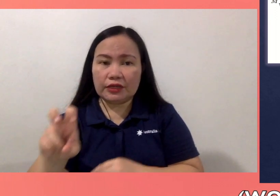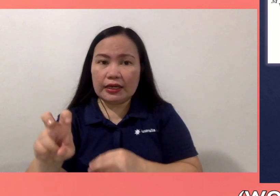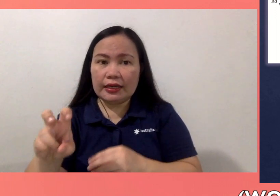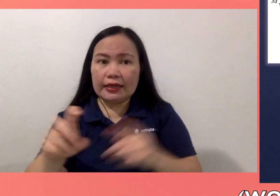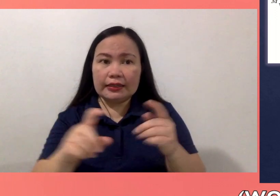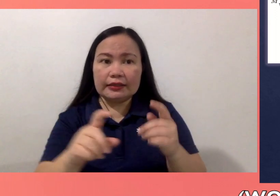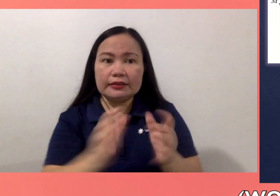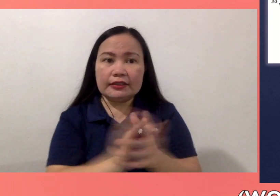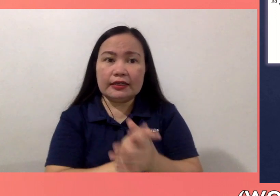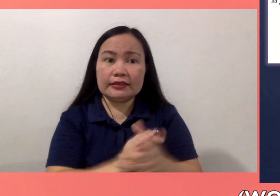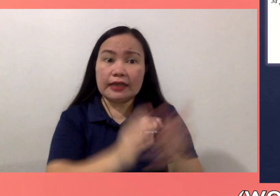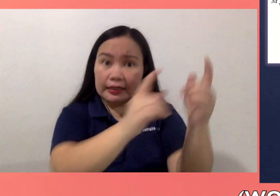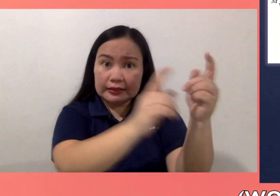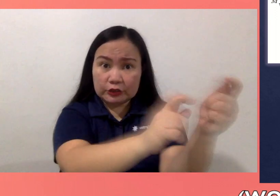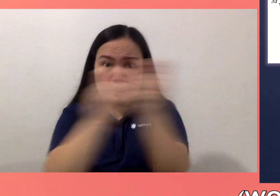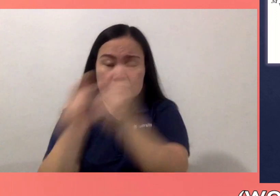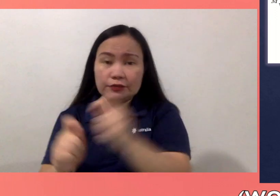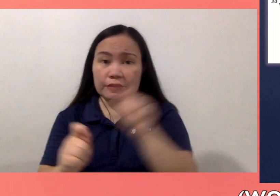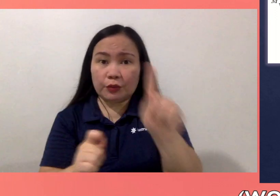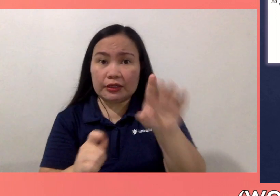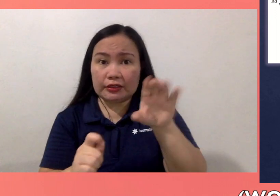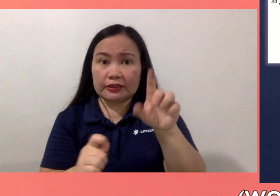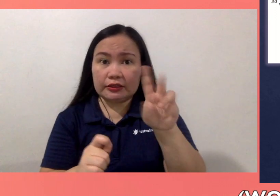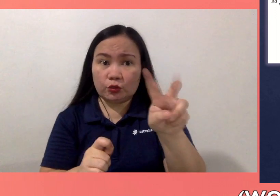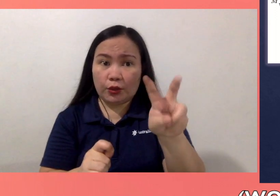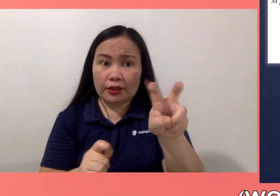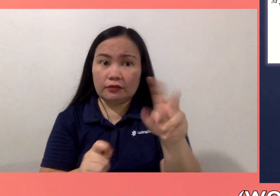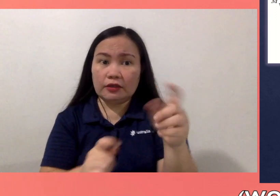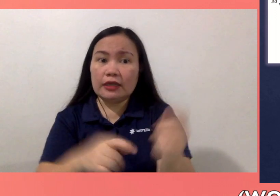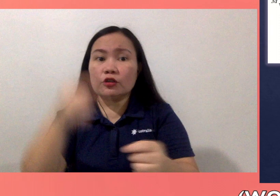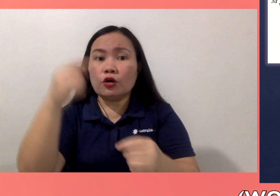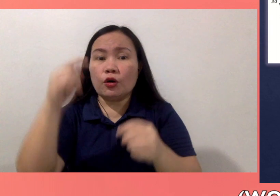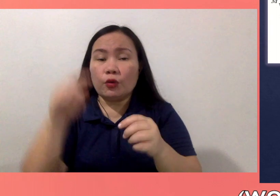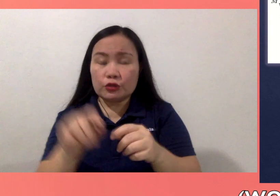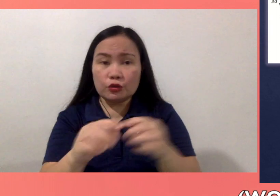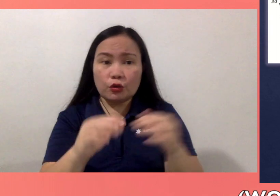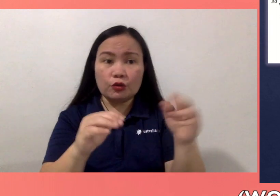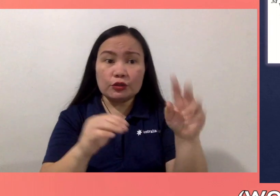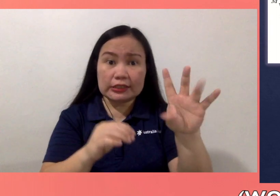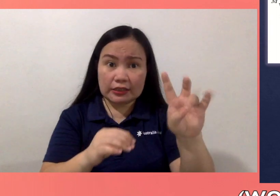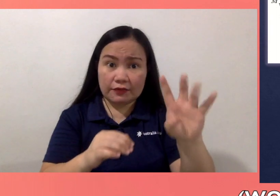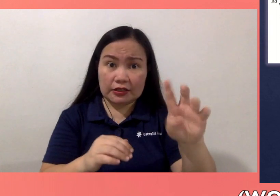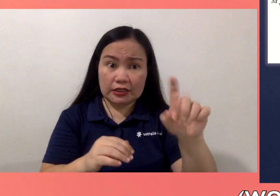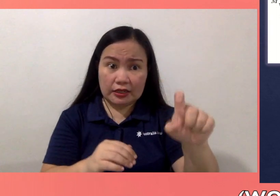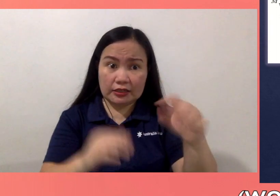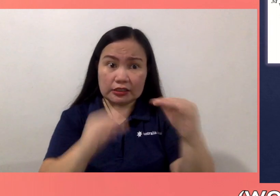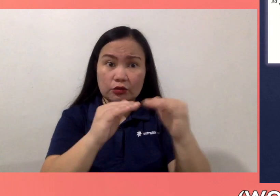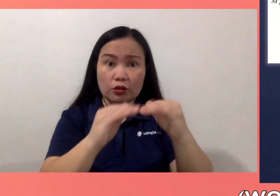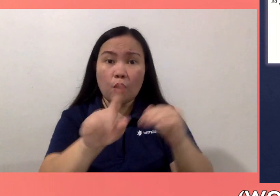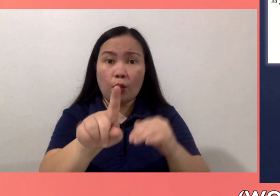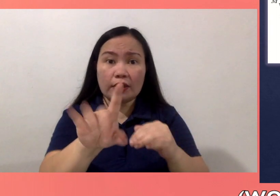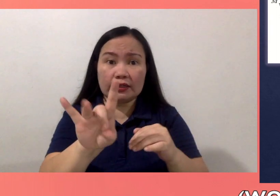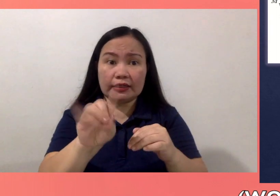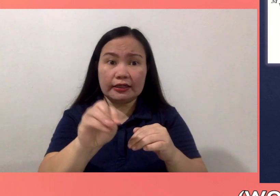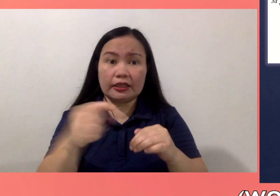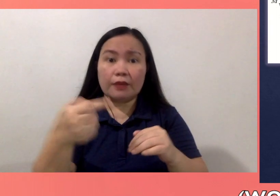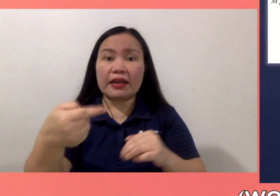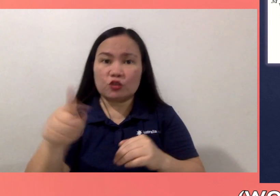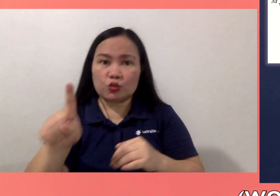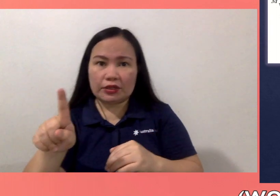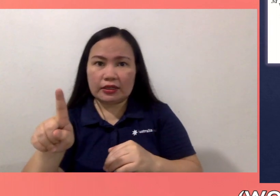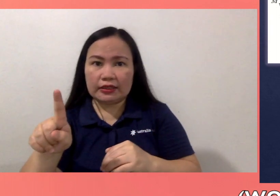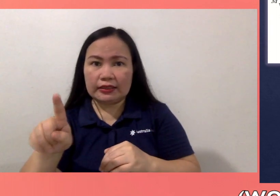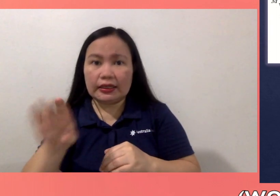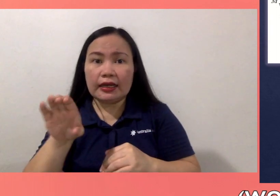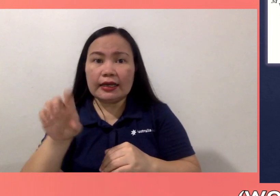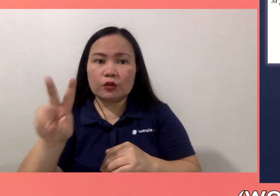lipat natin si 112 sa right side. So, 17x is equal to 180 minus 112.